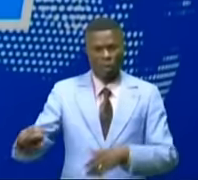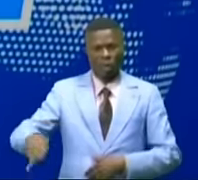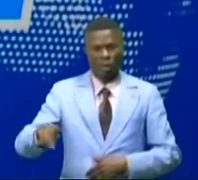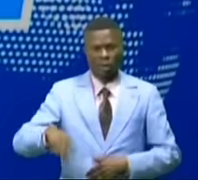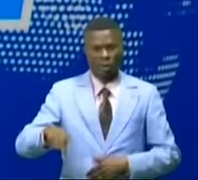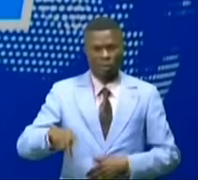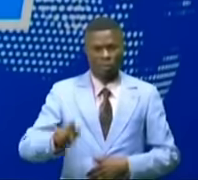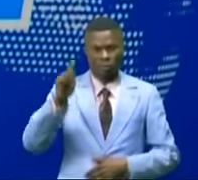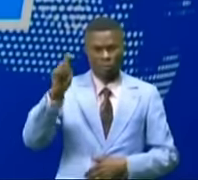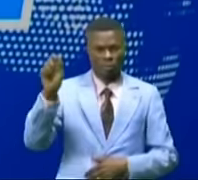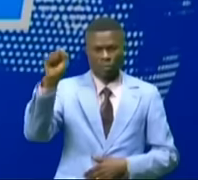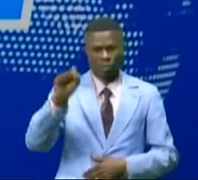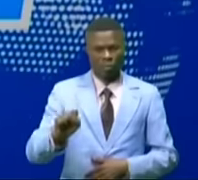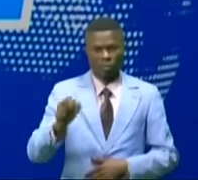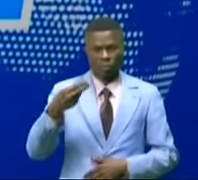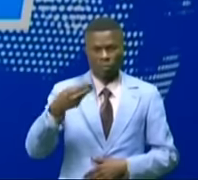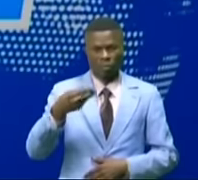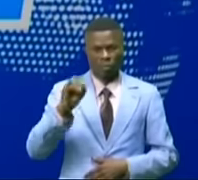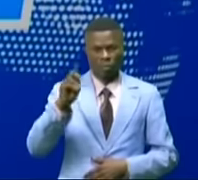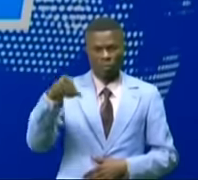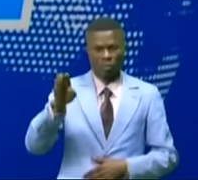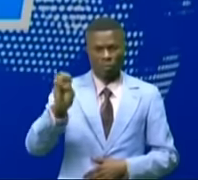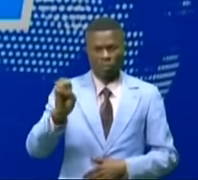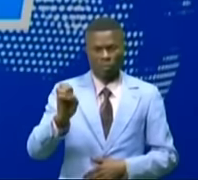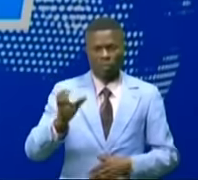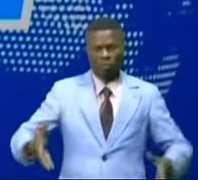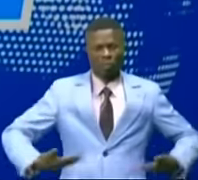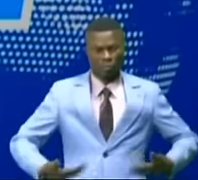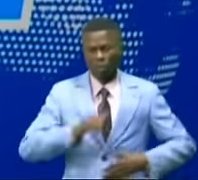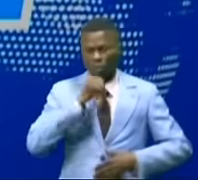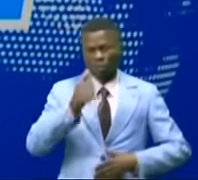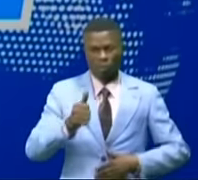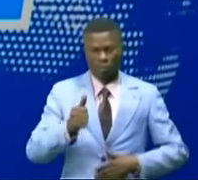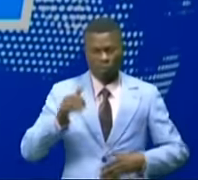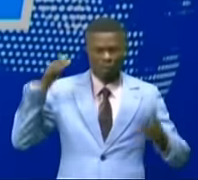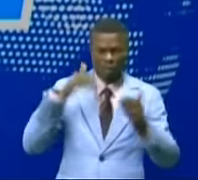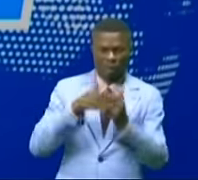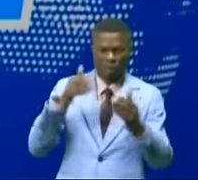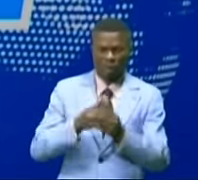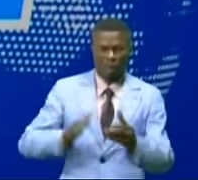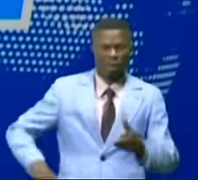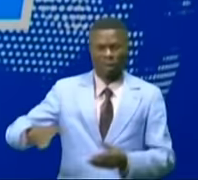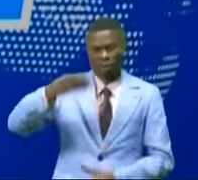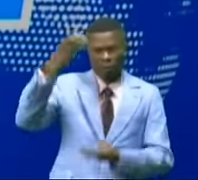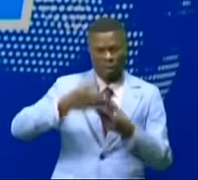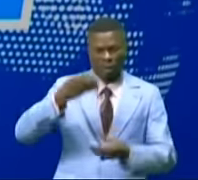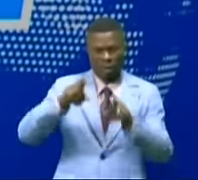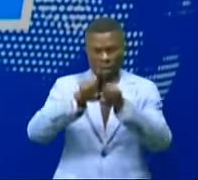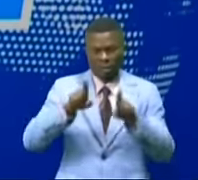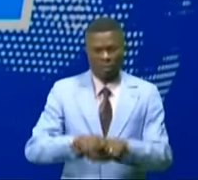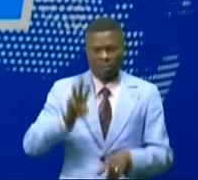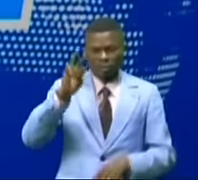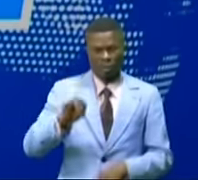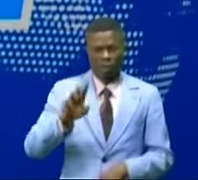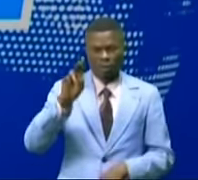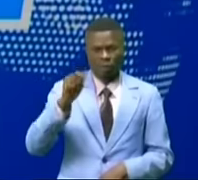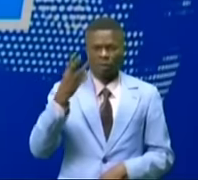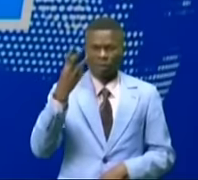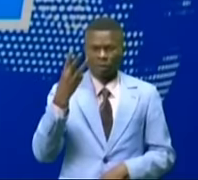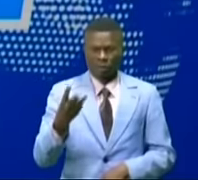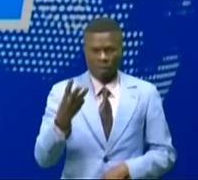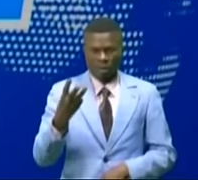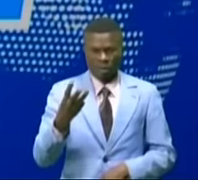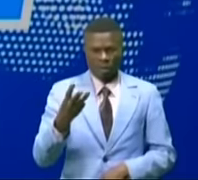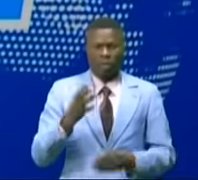province de la Tchopo dans lequel elles condamnent l'agression de la RDC par le Rwanda et